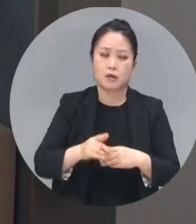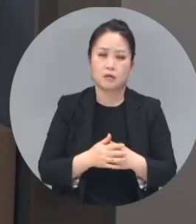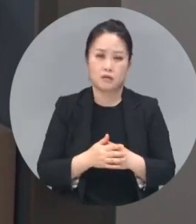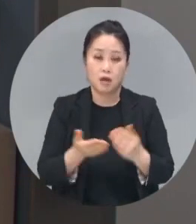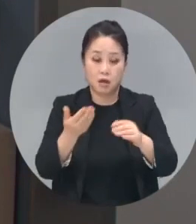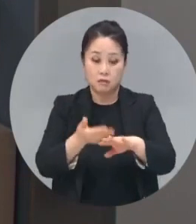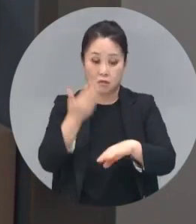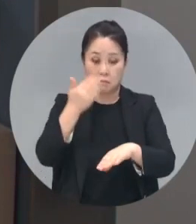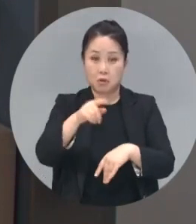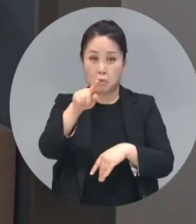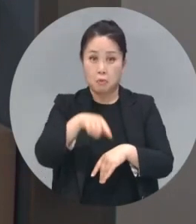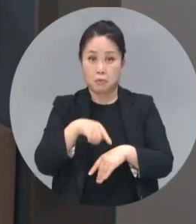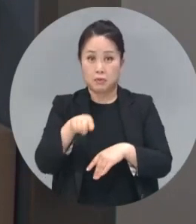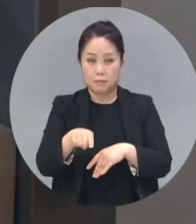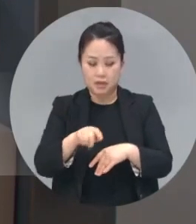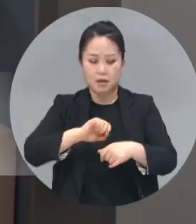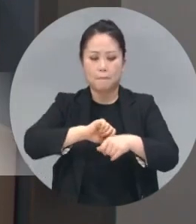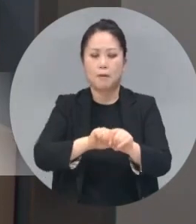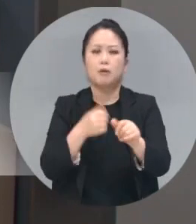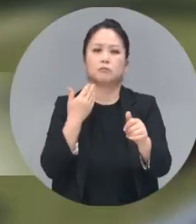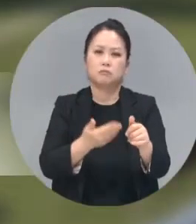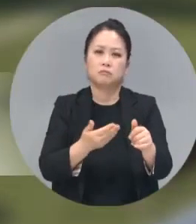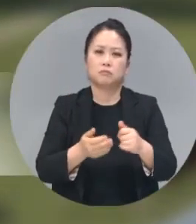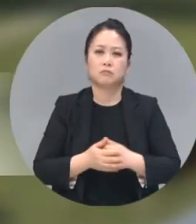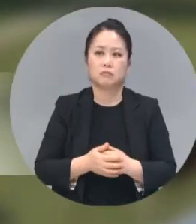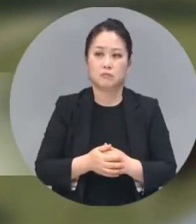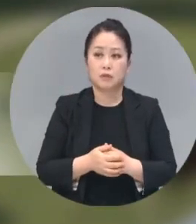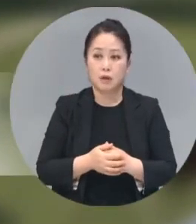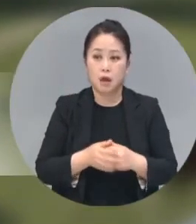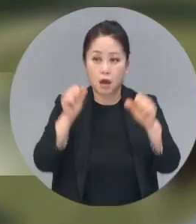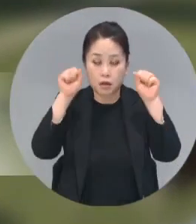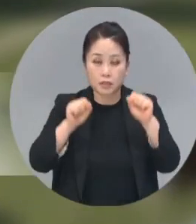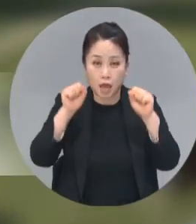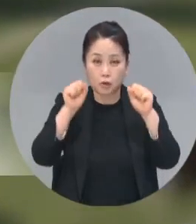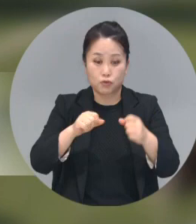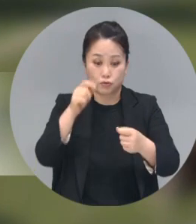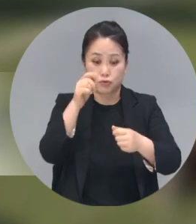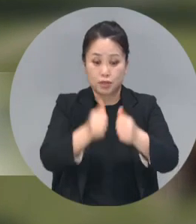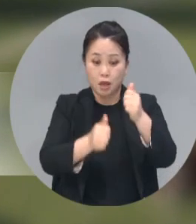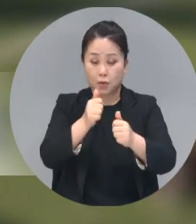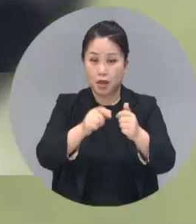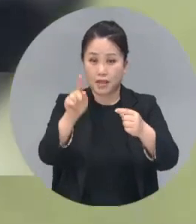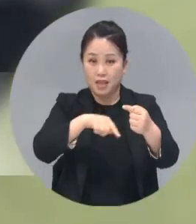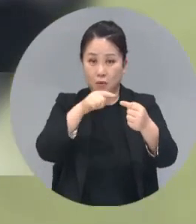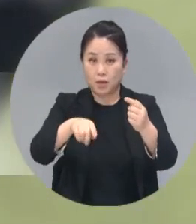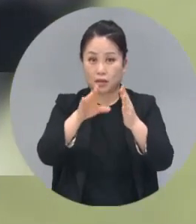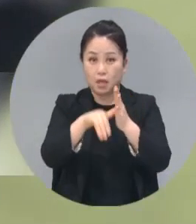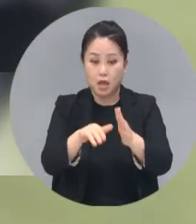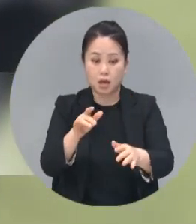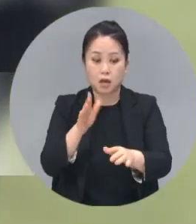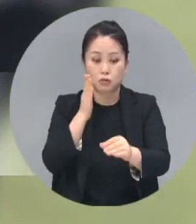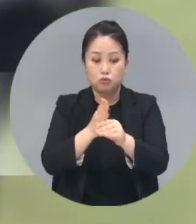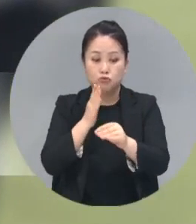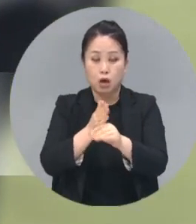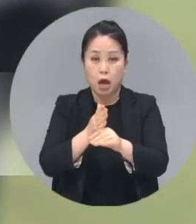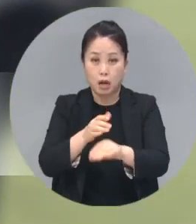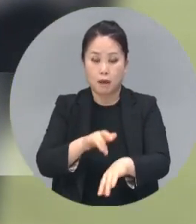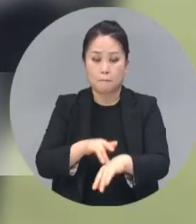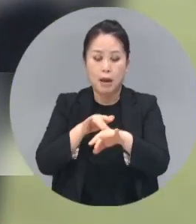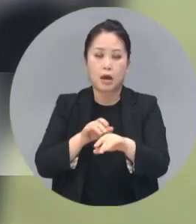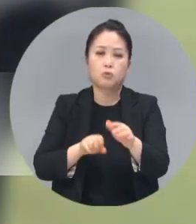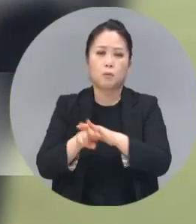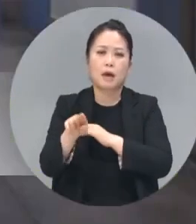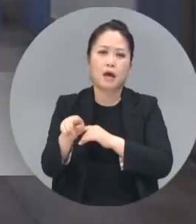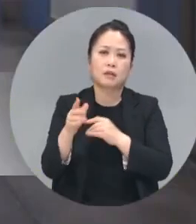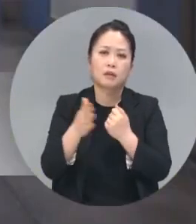선배들이 들어오자마자 곧바로 얼차려가 시작됩니다. 체육대회 때 중간에 사라졌다는 게 그 이유. 욕설도